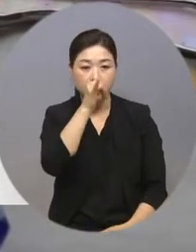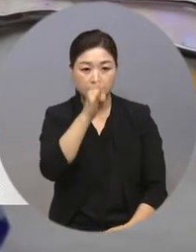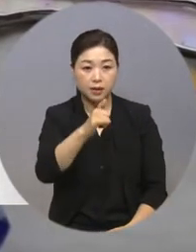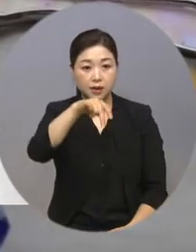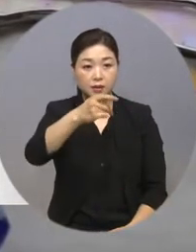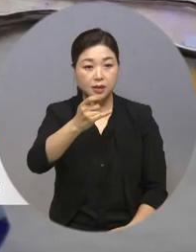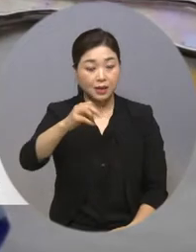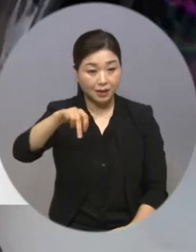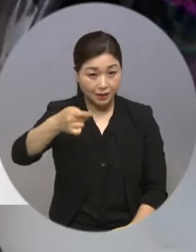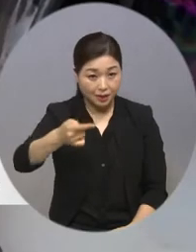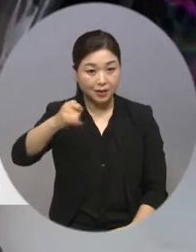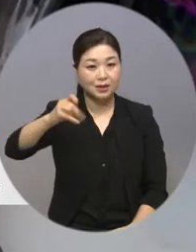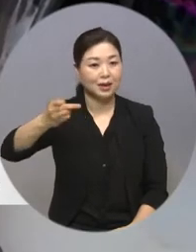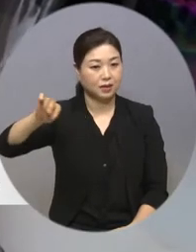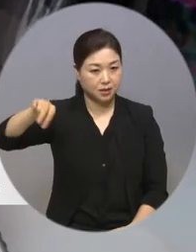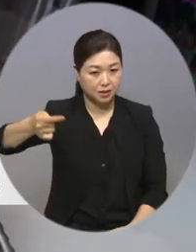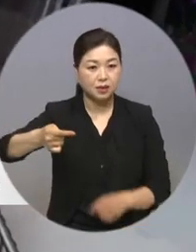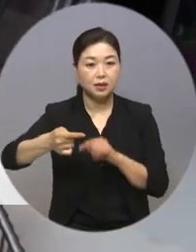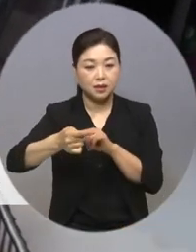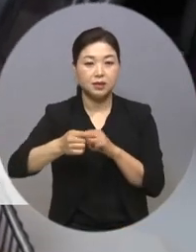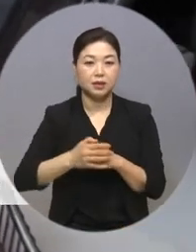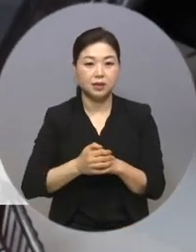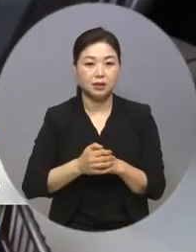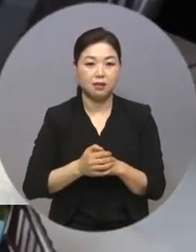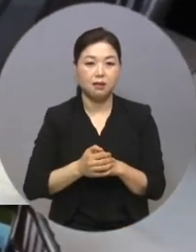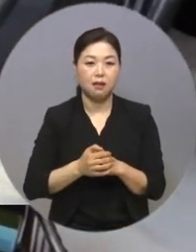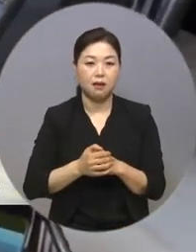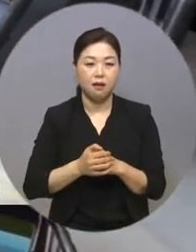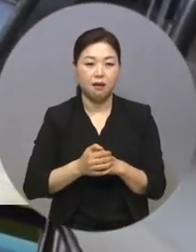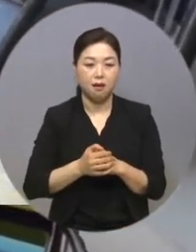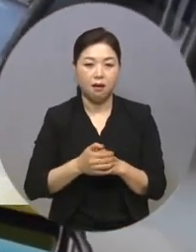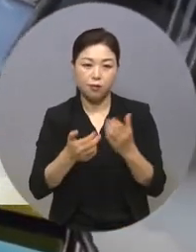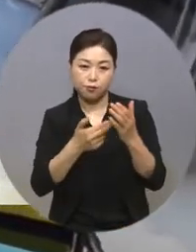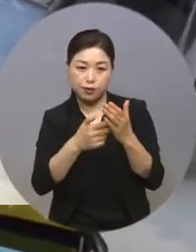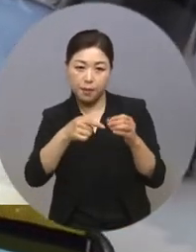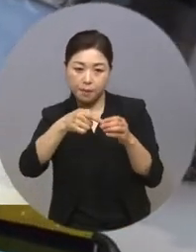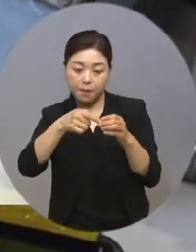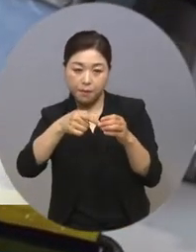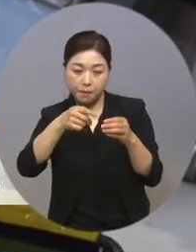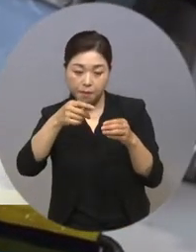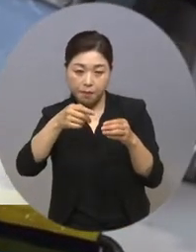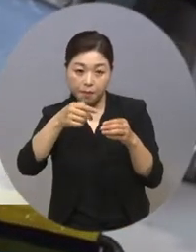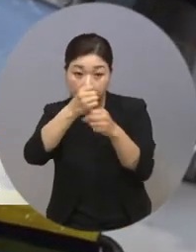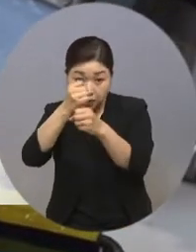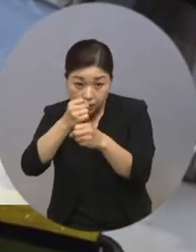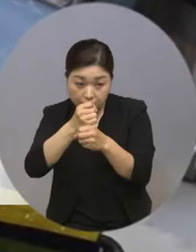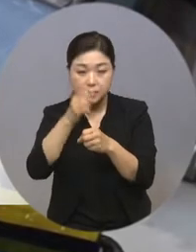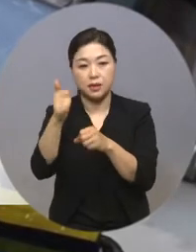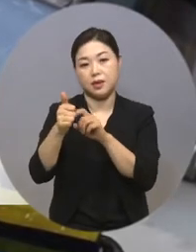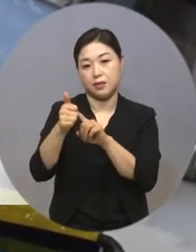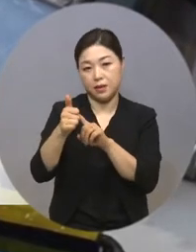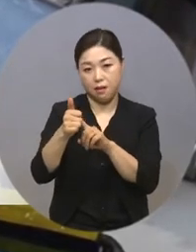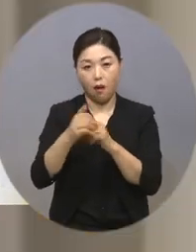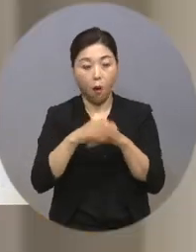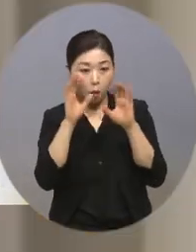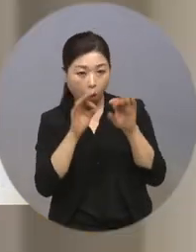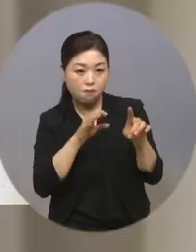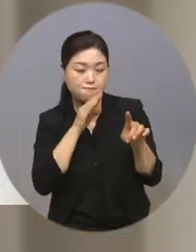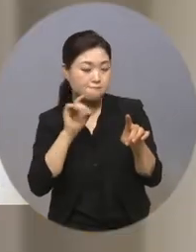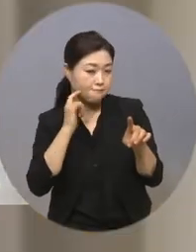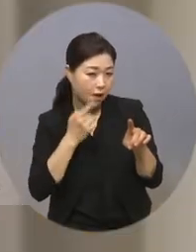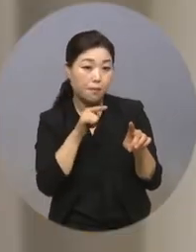글라스는 작가의 손끝에서 다양한 기술이 탄생돼 신미성은 물론 내구성까지 살려